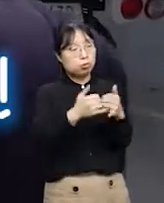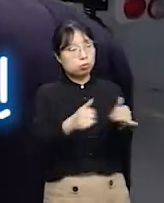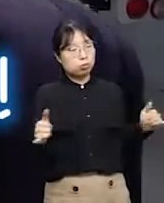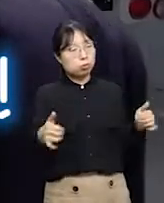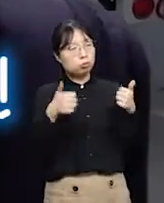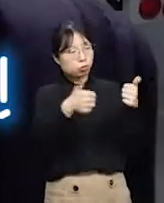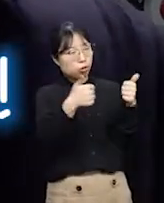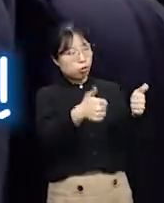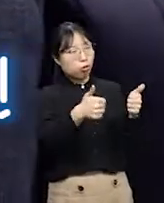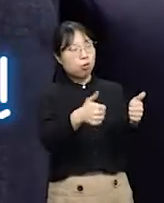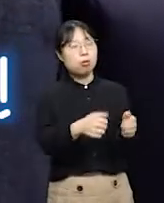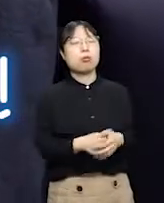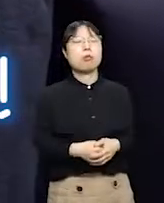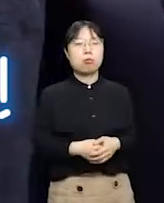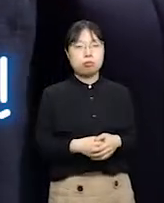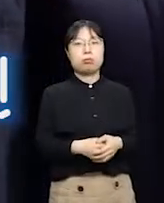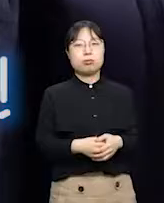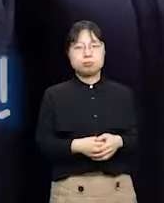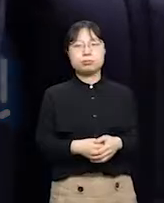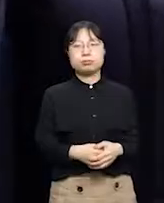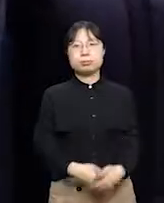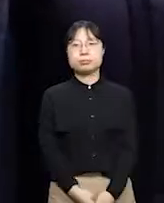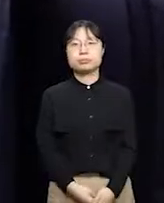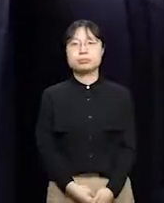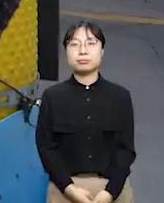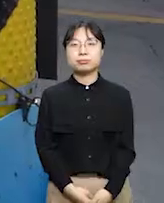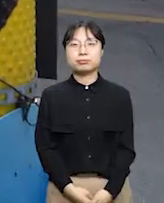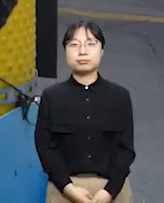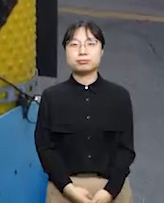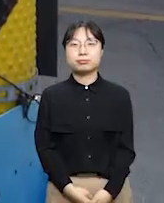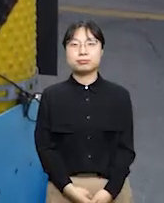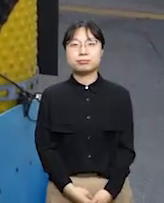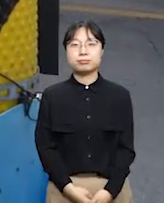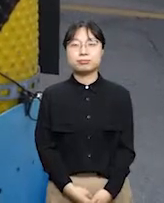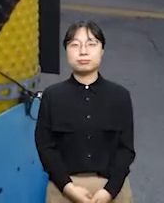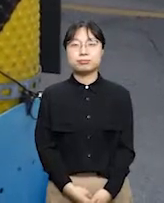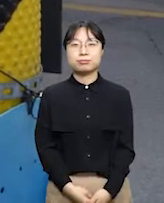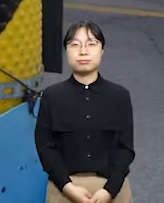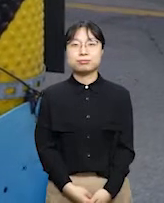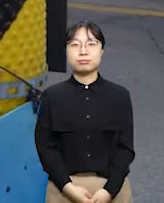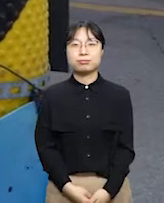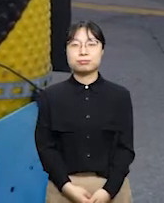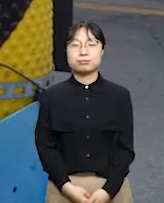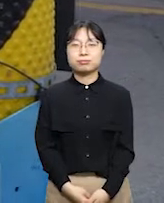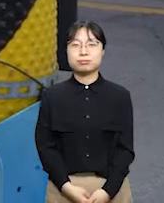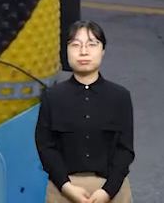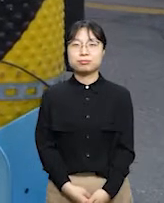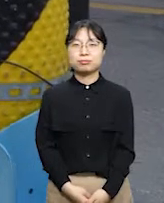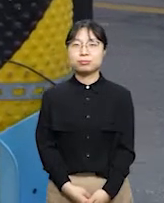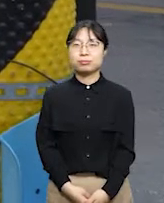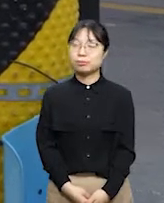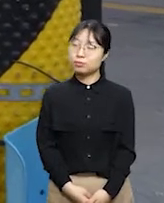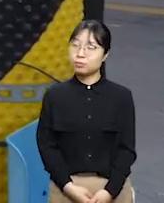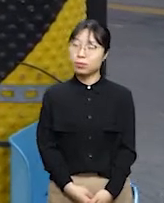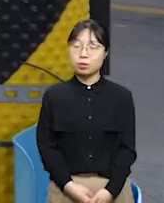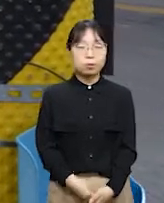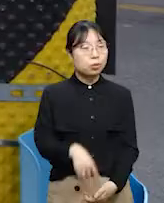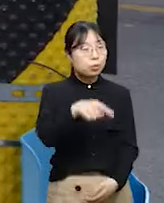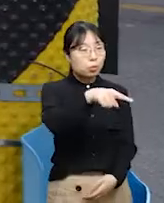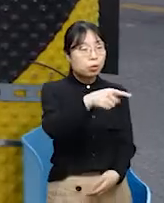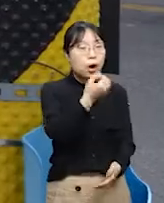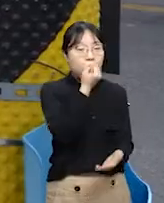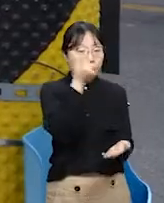자랑스럽습니다, 진짜. 네. 야, 여기가 그런 곳이구나. 네. 근데 아까 보니까 어떤 분이 저기서 스탬프를 찍던데 저건 뭐예요?